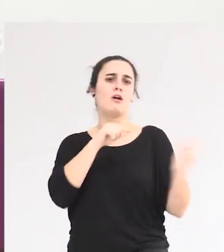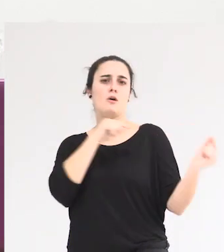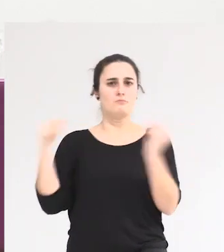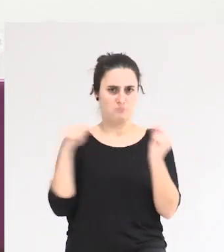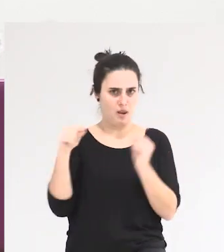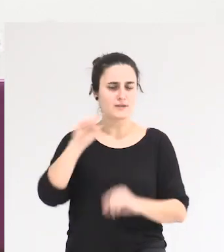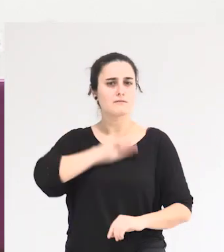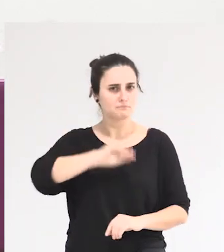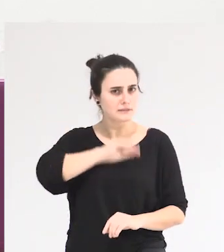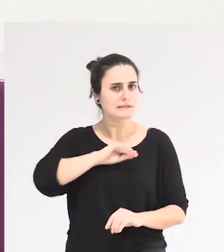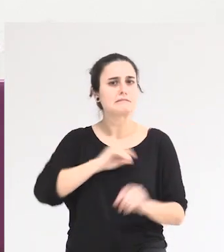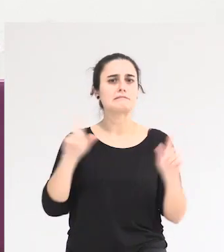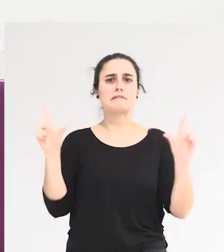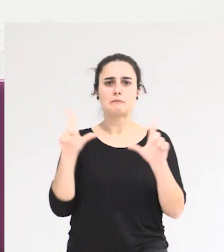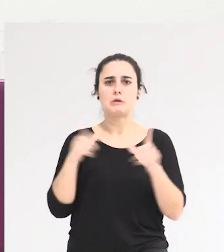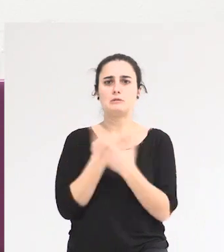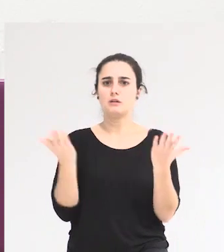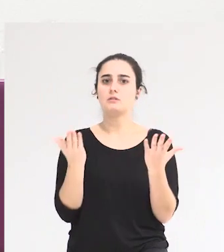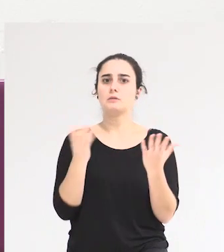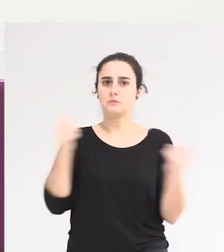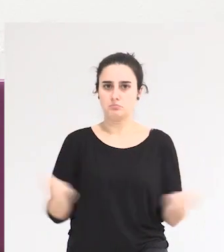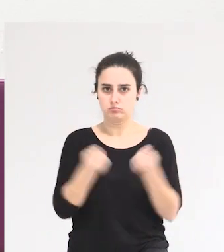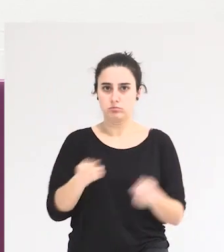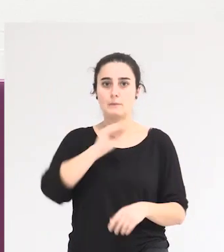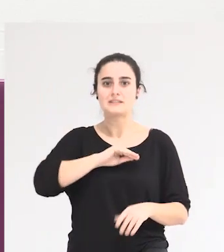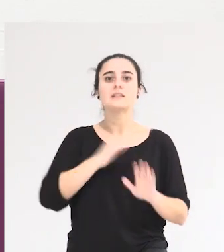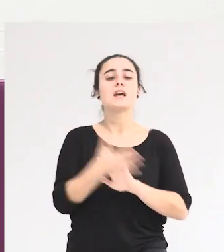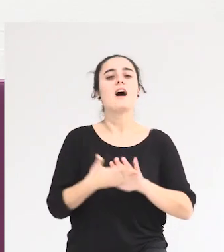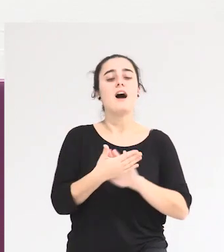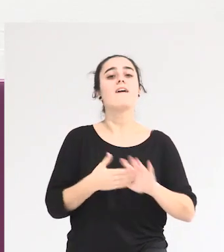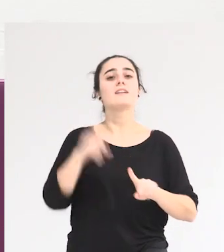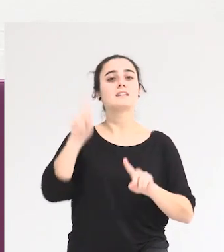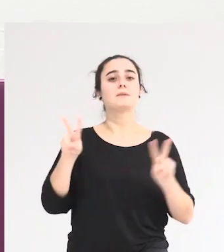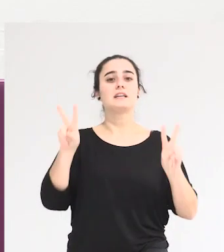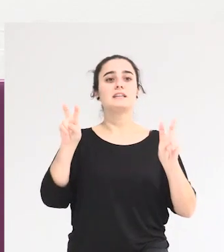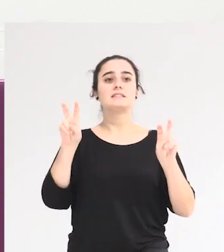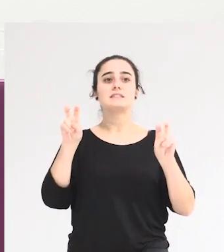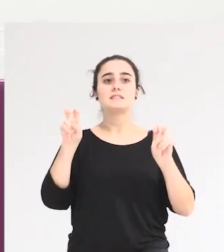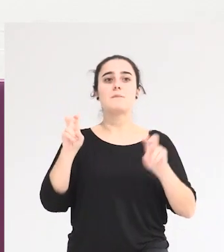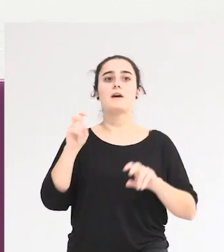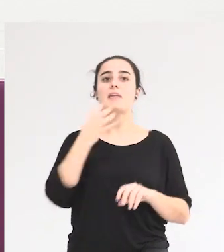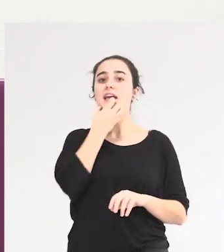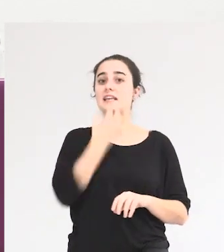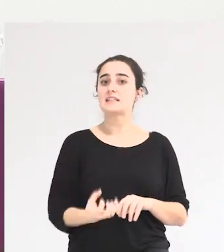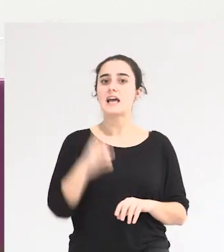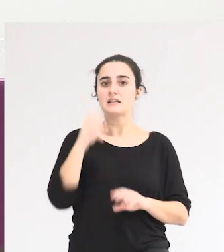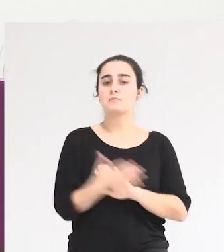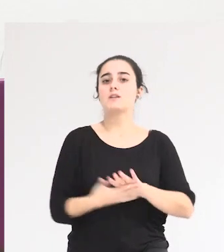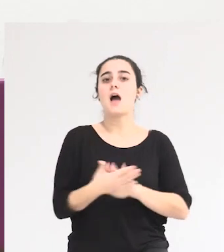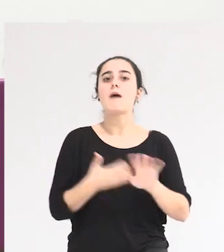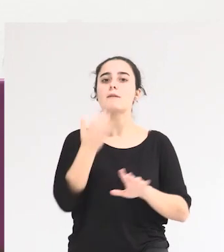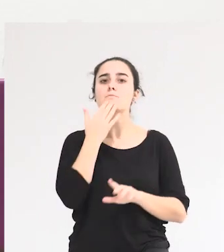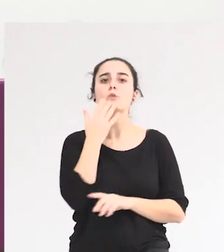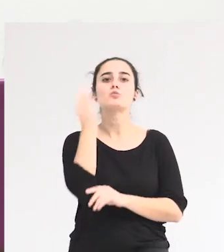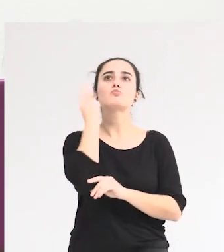zela edabideetan, ez? Hemen kontatzen du Israelgo kasua eta soziologo batek egindako ikerketa emakume, ba hori,